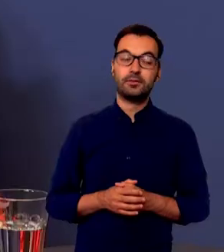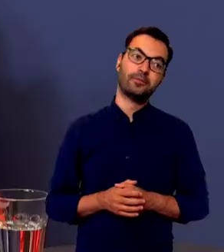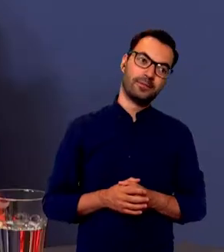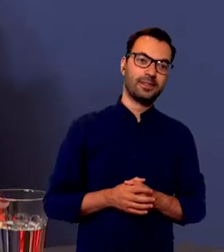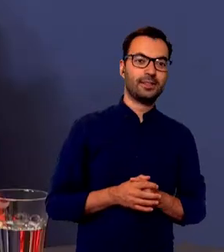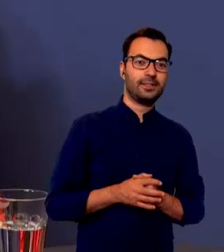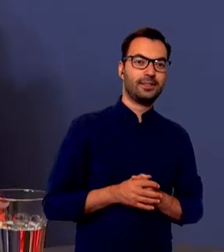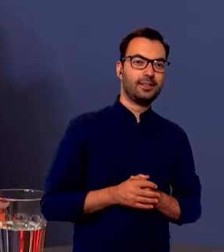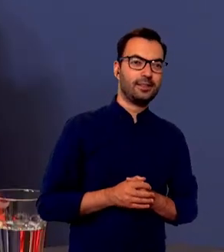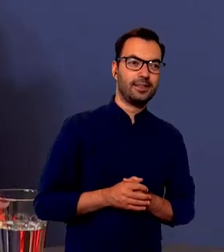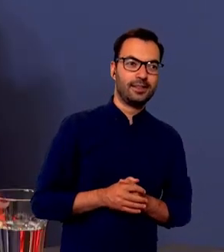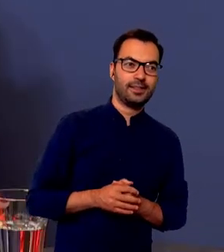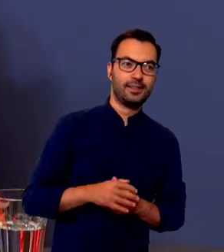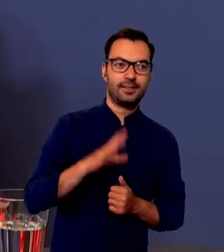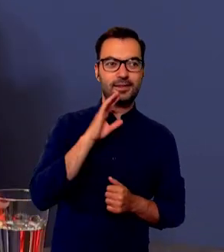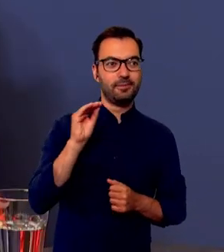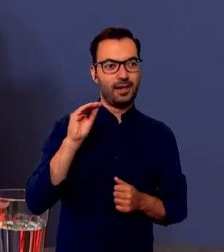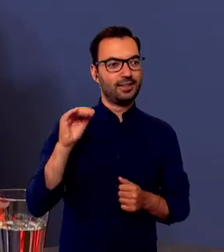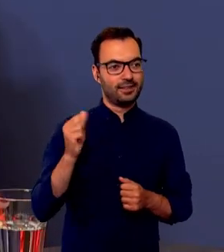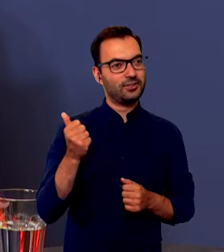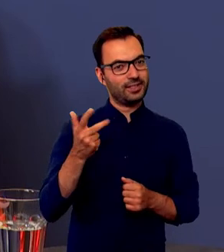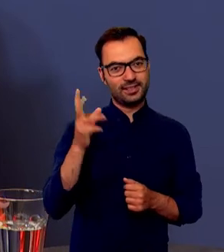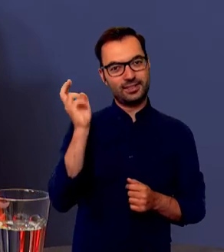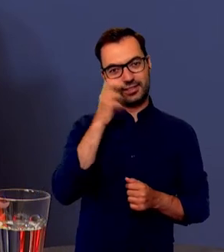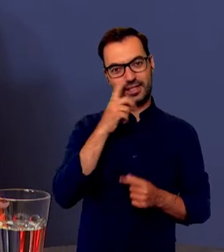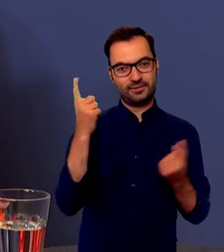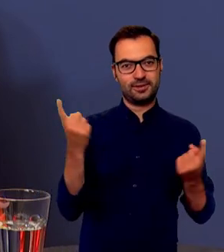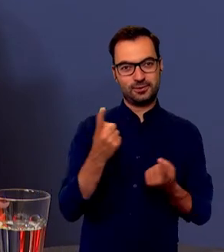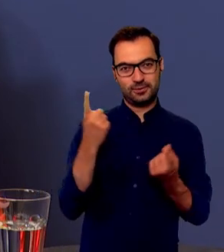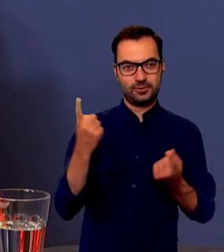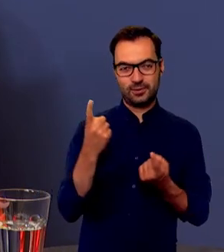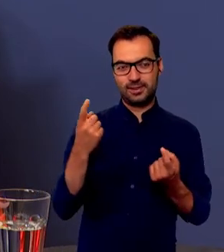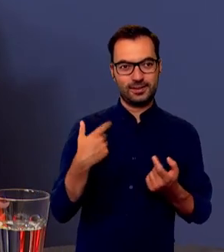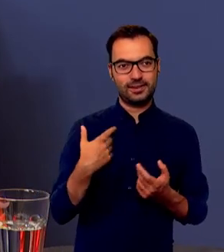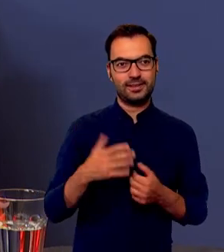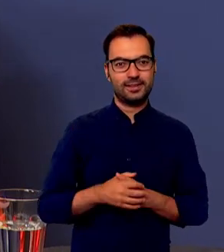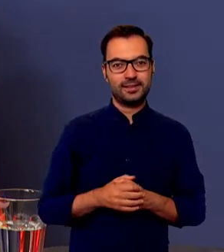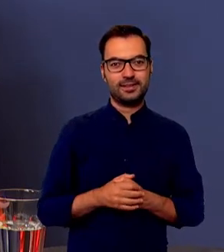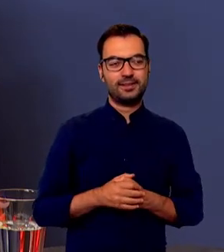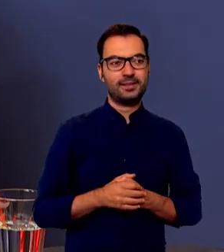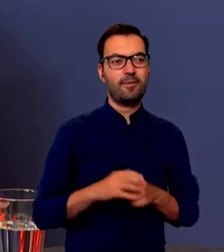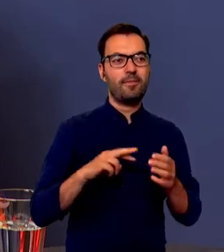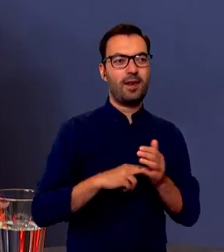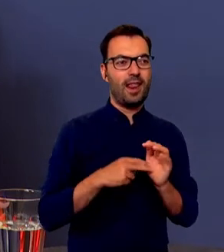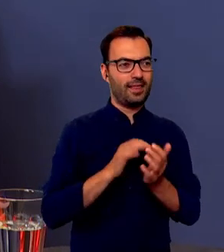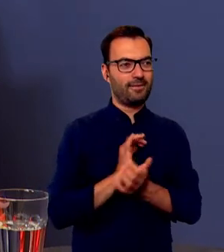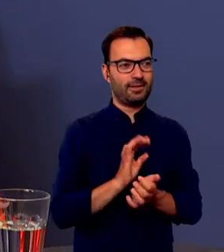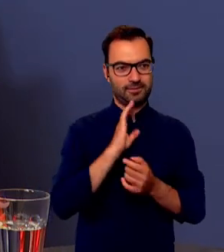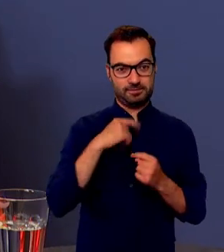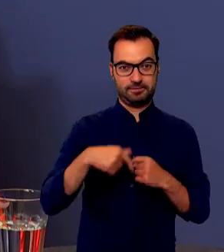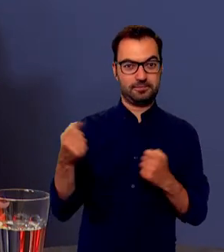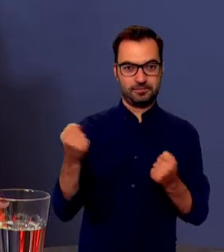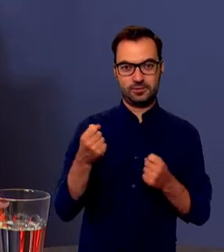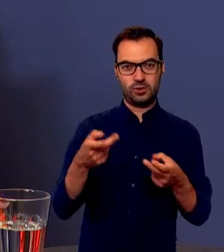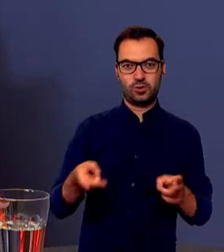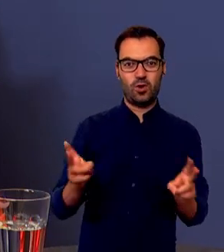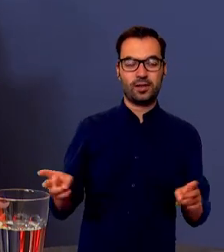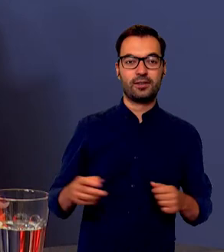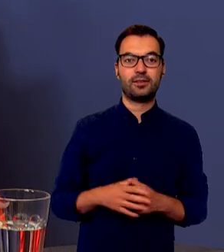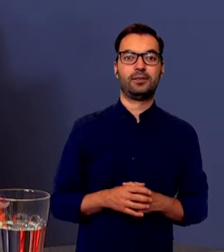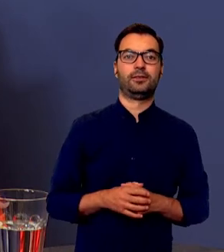No to tak trochę brzmi, jakbyś trzymała jeszcze trochę asów w rękawie. Właściwie ten plan wydawniczy masz na najbliższy czas bardzo